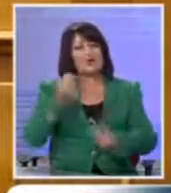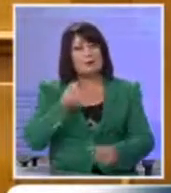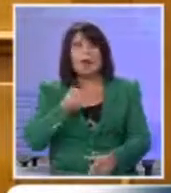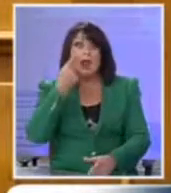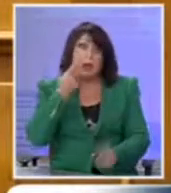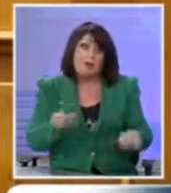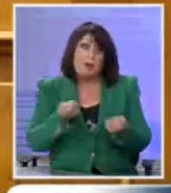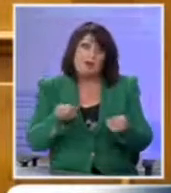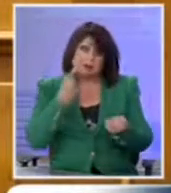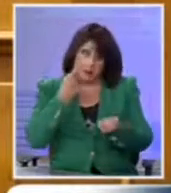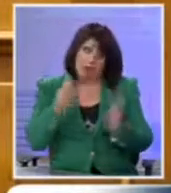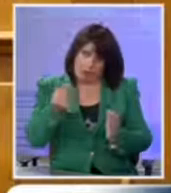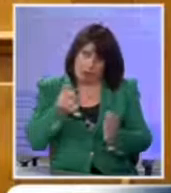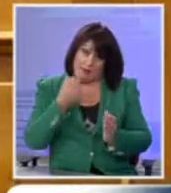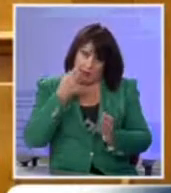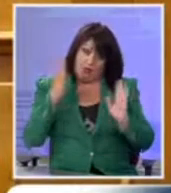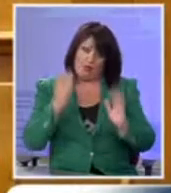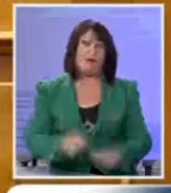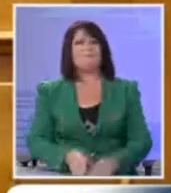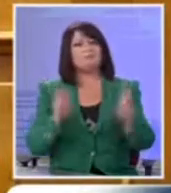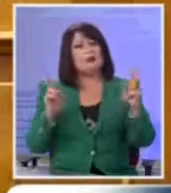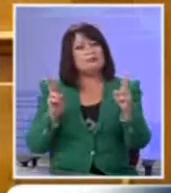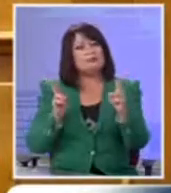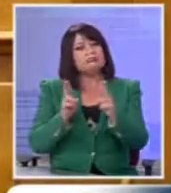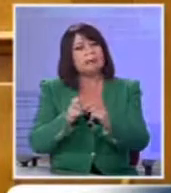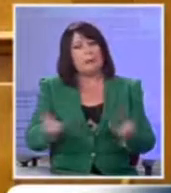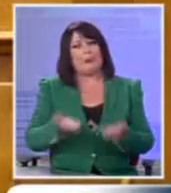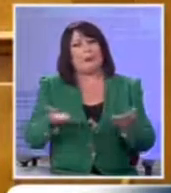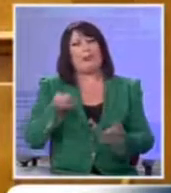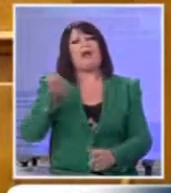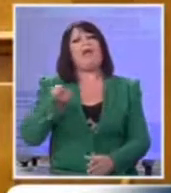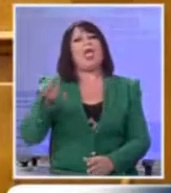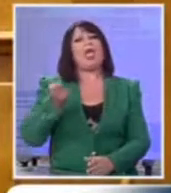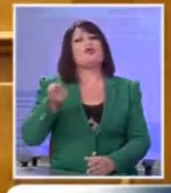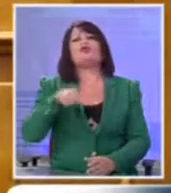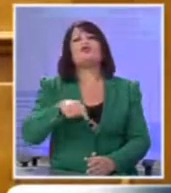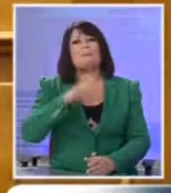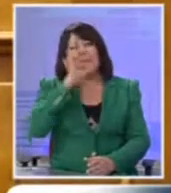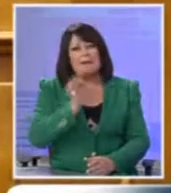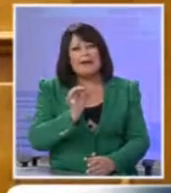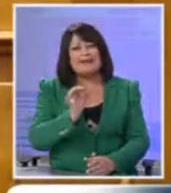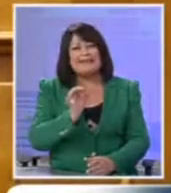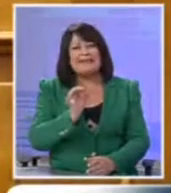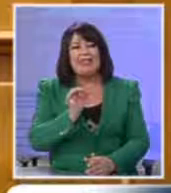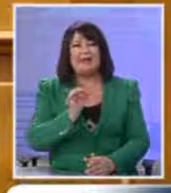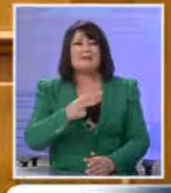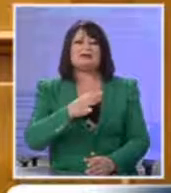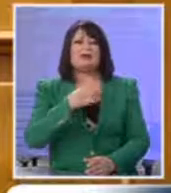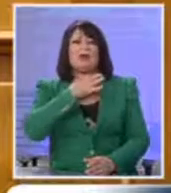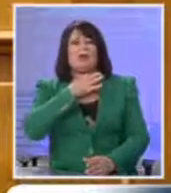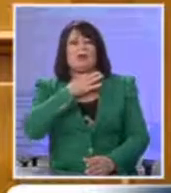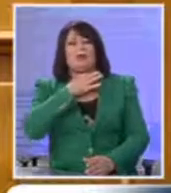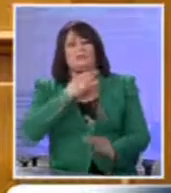δούμε. Μία απομείωση που αποτελεί την ουσιαστική έννοια της ποσοτικής χαλάρωσης.